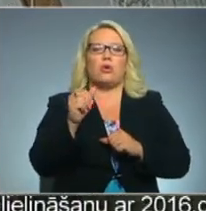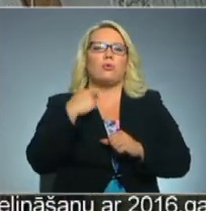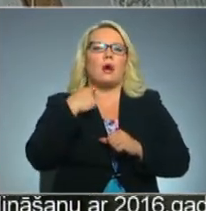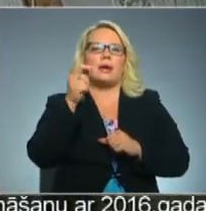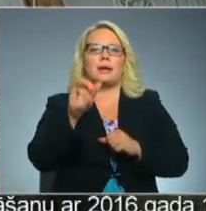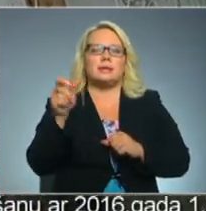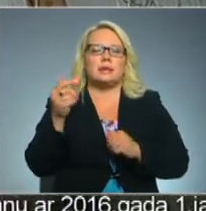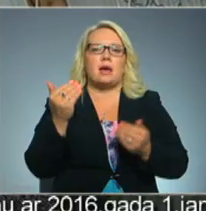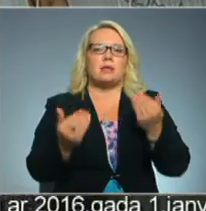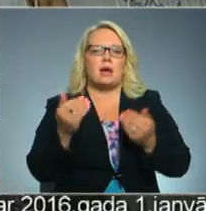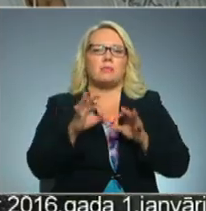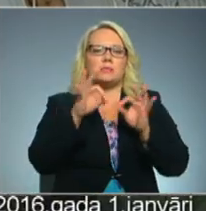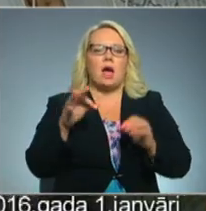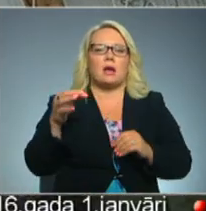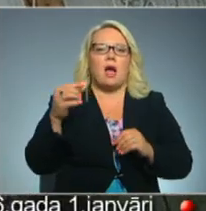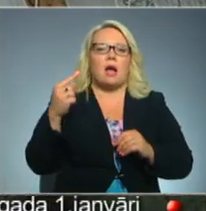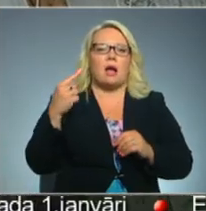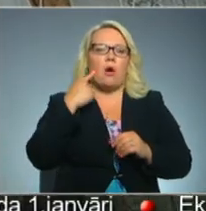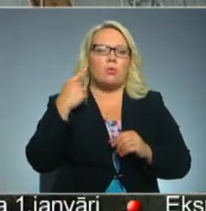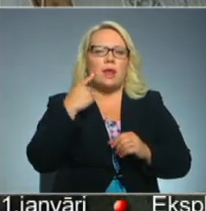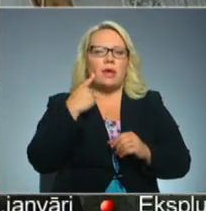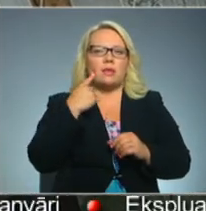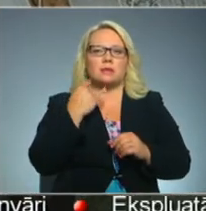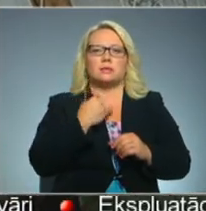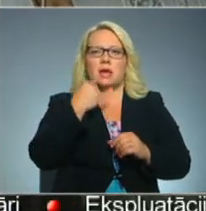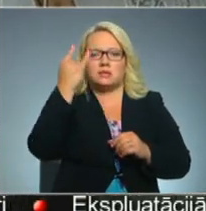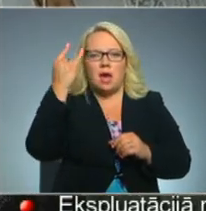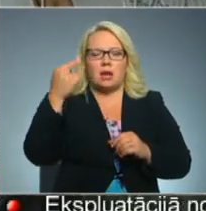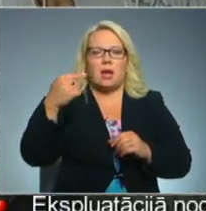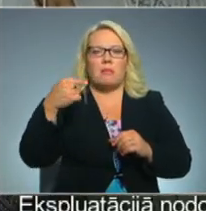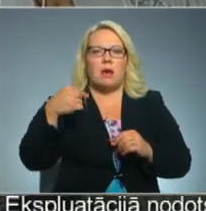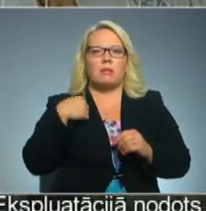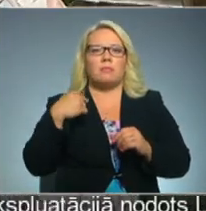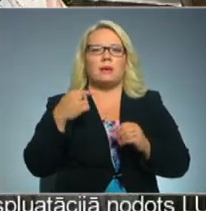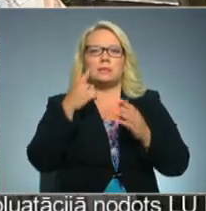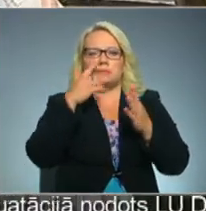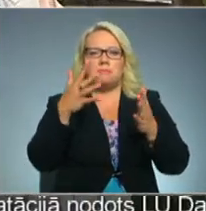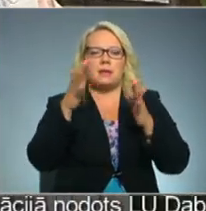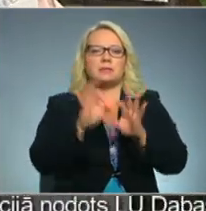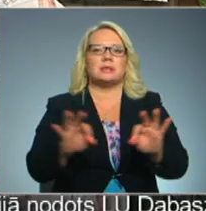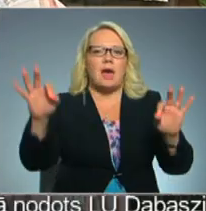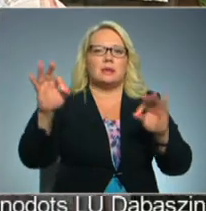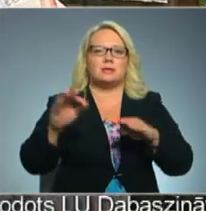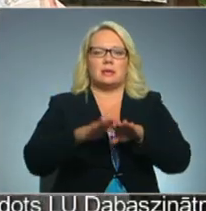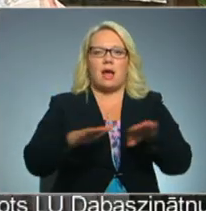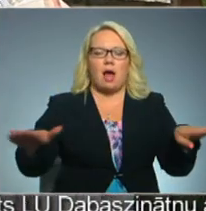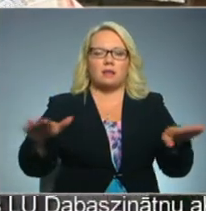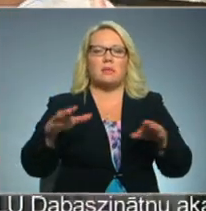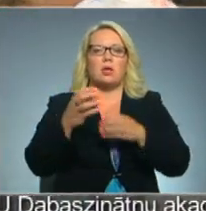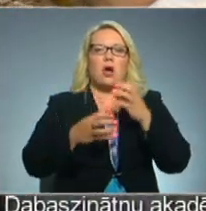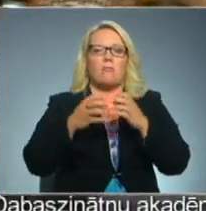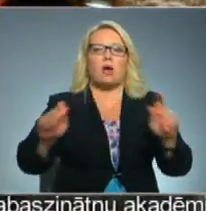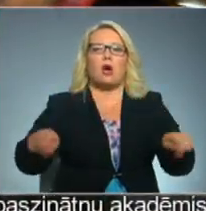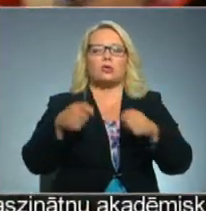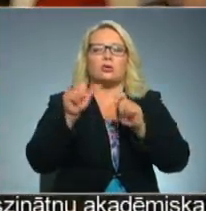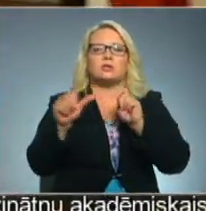rīdzinieki, viņi laikam saka, kautrīties sasarka, man bija nu spilgs skaists galds. Savukārt tomāta audzētājs Jānis Andersons